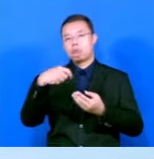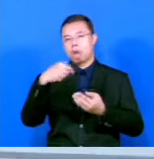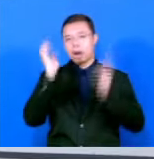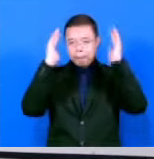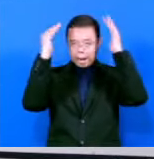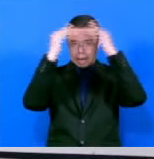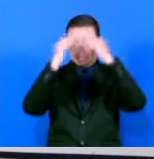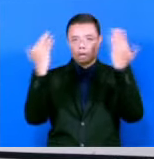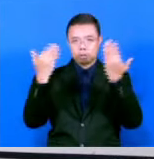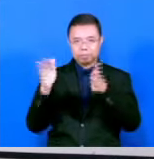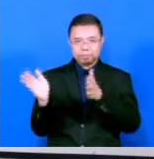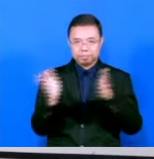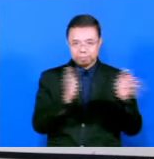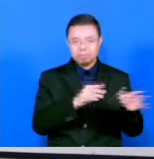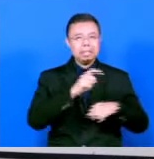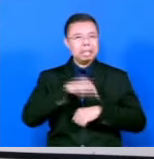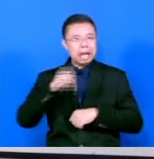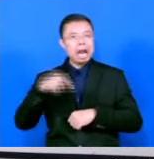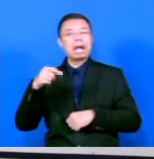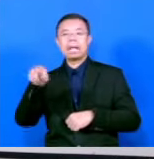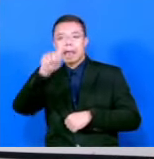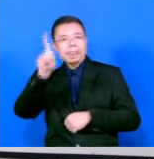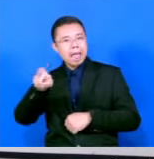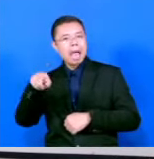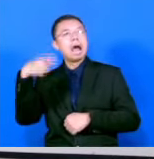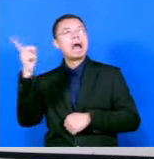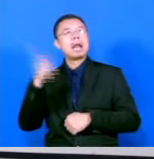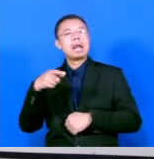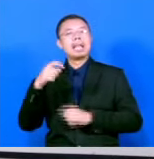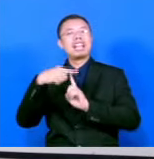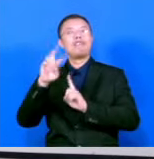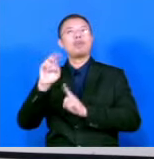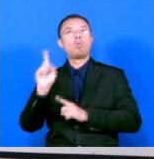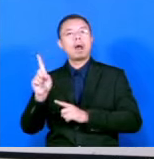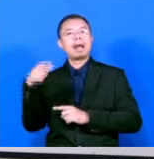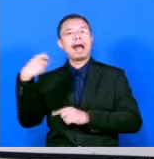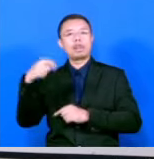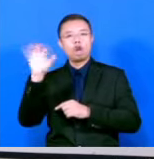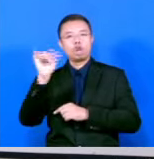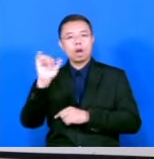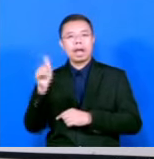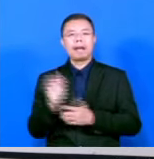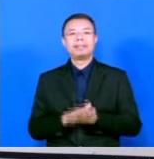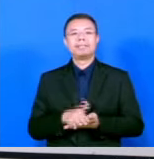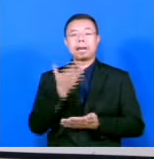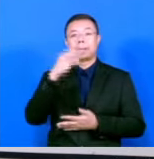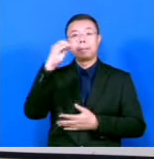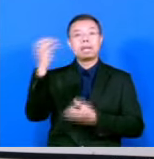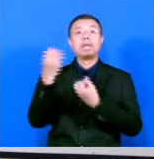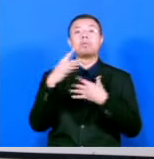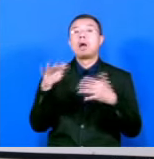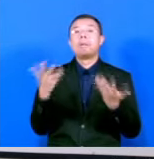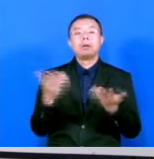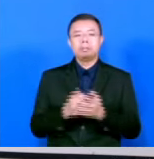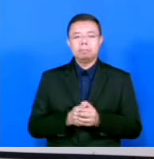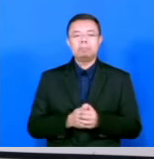Baik, dari Biro Makassar kita akan bergeser pemirsa menanyakan ada informasi menarik apa dari Biro TVN Yogyakarta. Ada Danita di sana. Selamat pagi Danita, silahkan